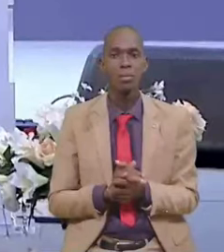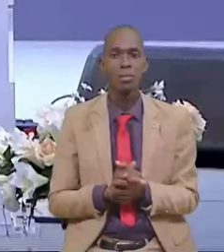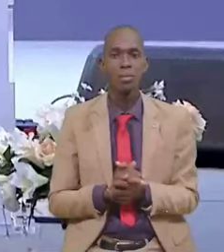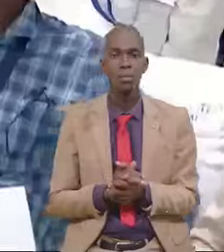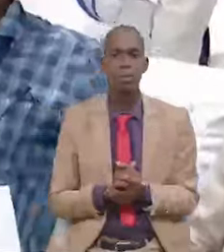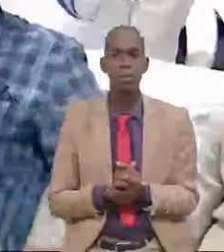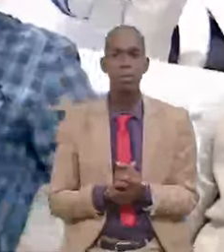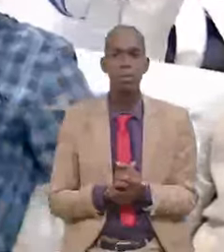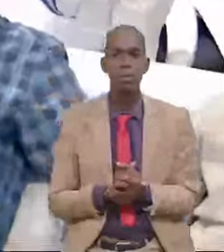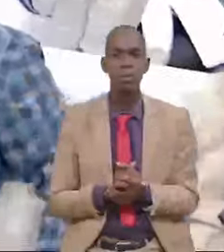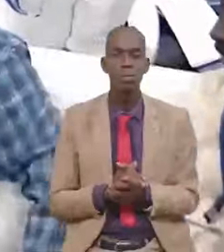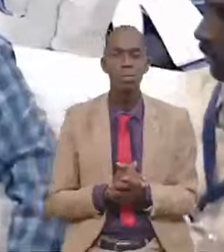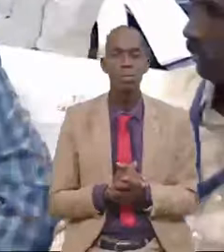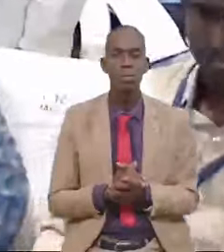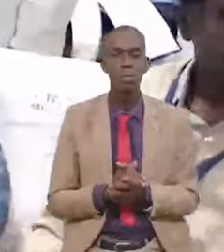Dieu.